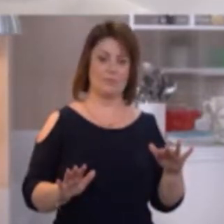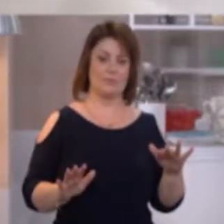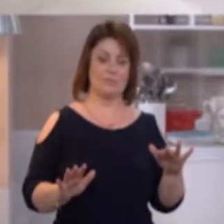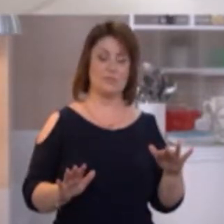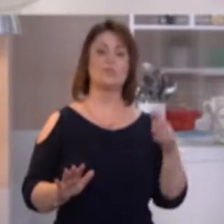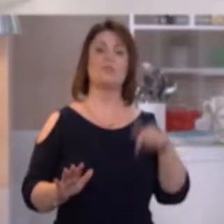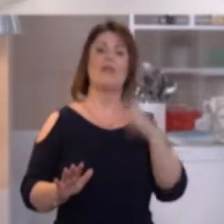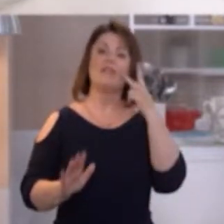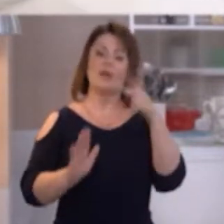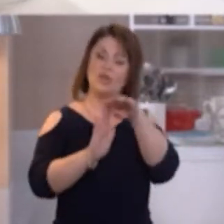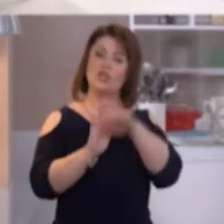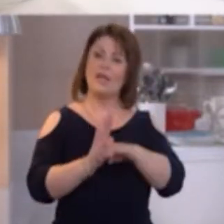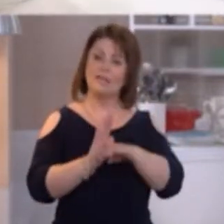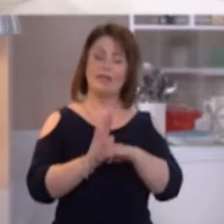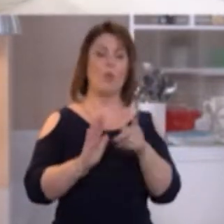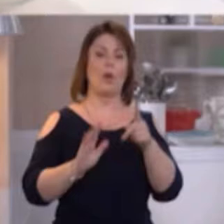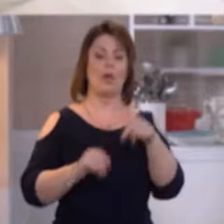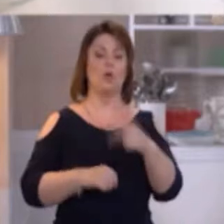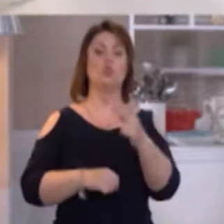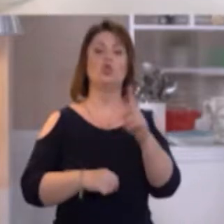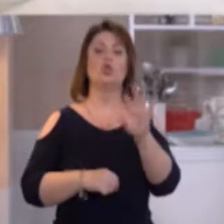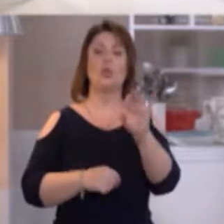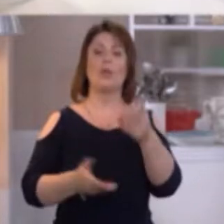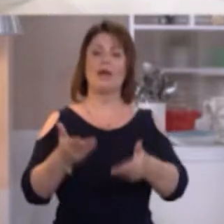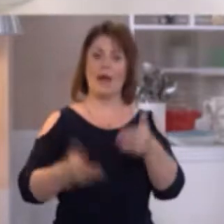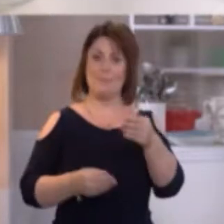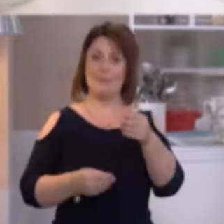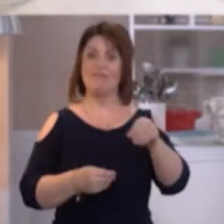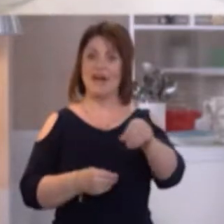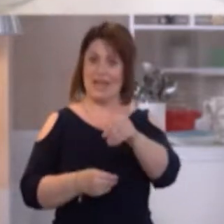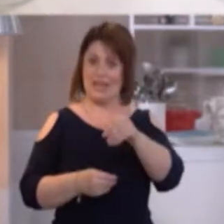Allora, diciamo, nella ricetta che ho portato ho messo 250 grammi di farina e poi